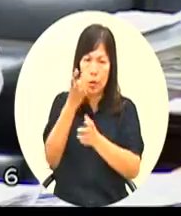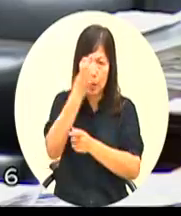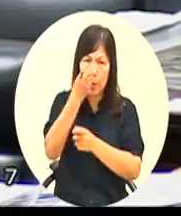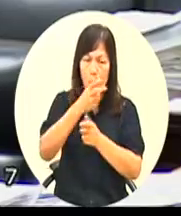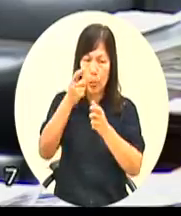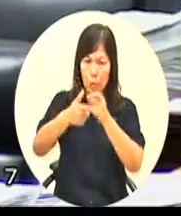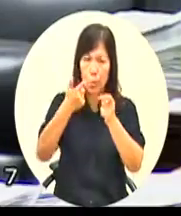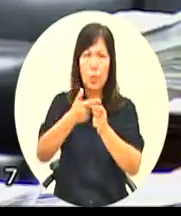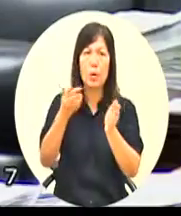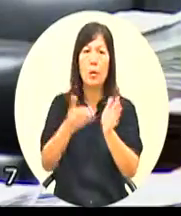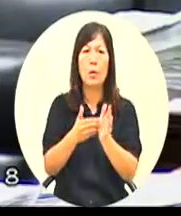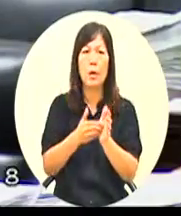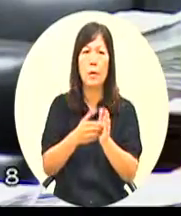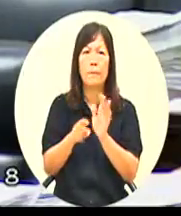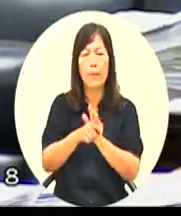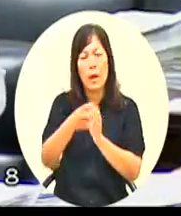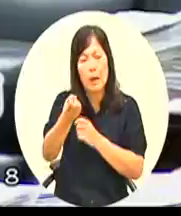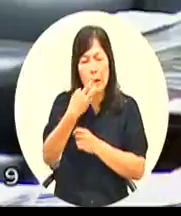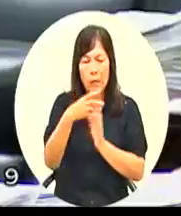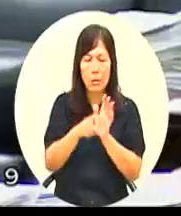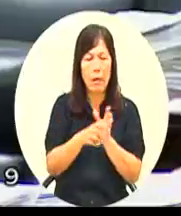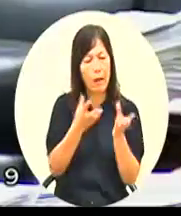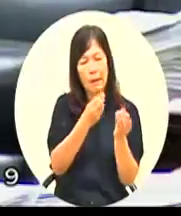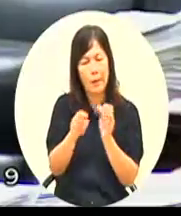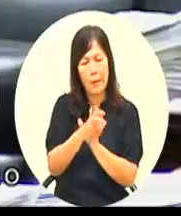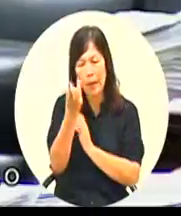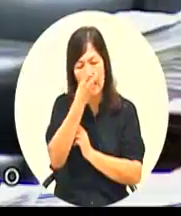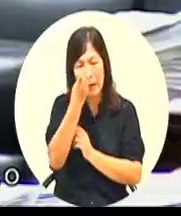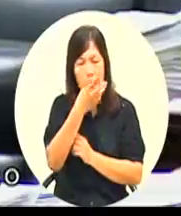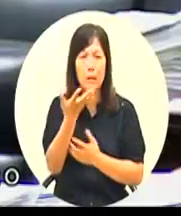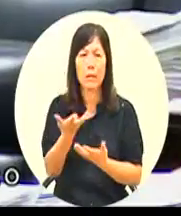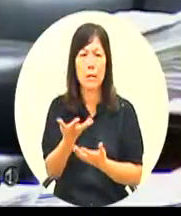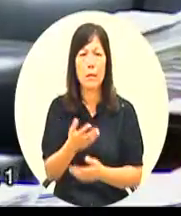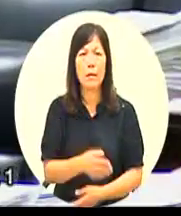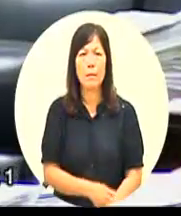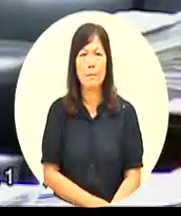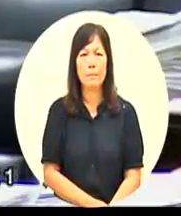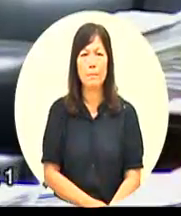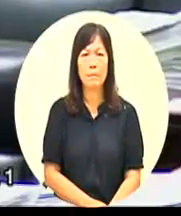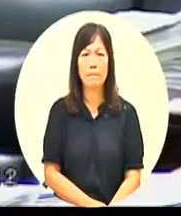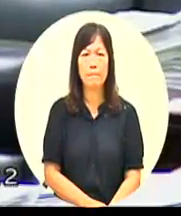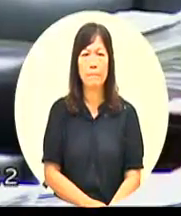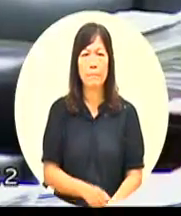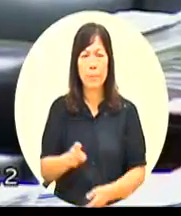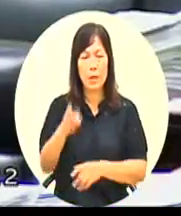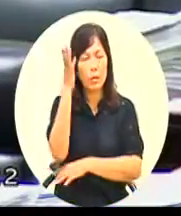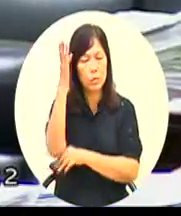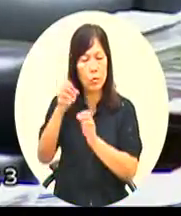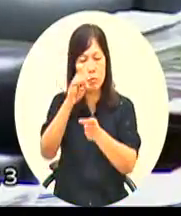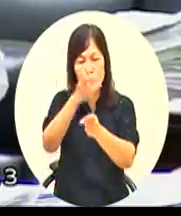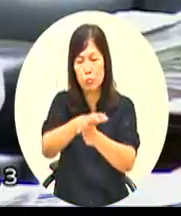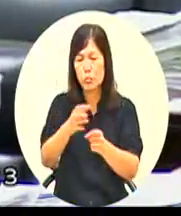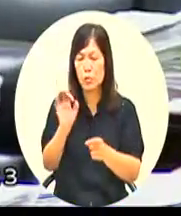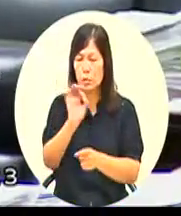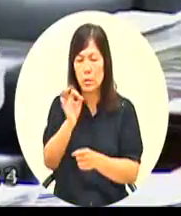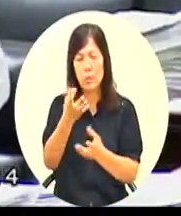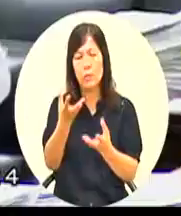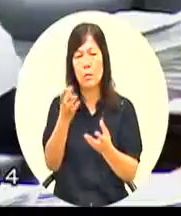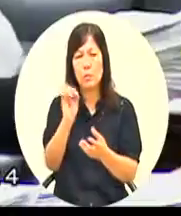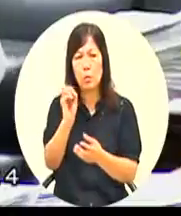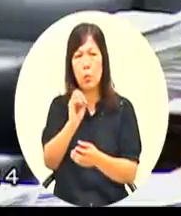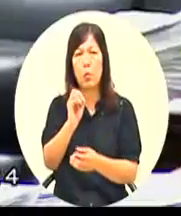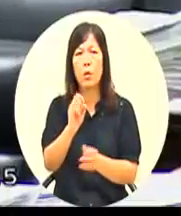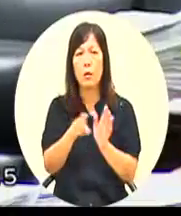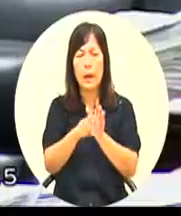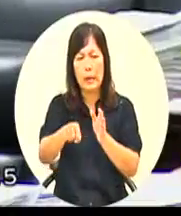年。他已经告诉我说，他已经没有办法再管理下去了，因为公部门没有补助他任何一毛钱。这